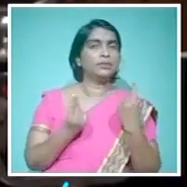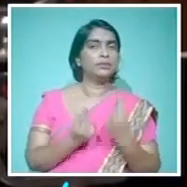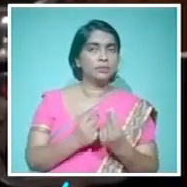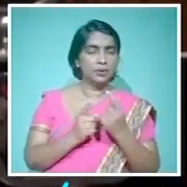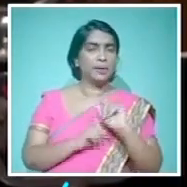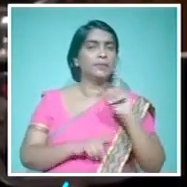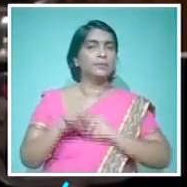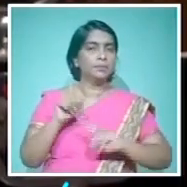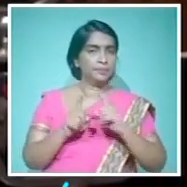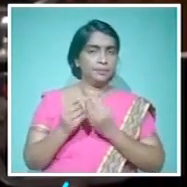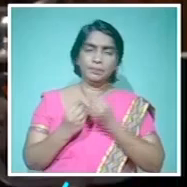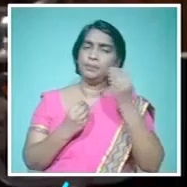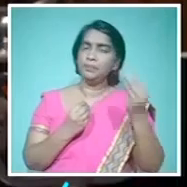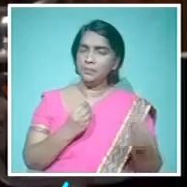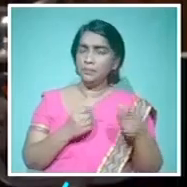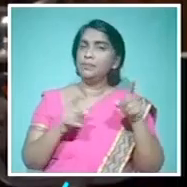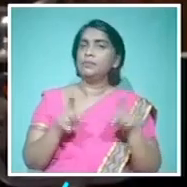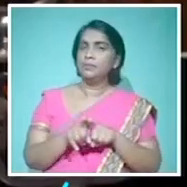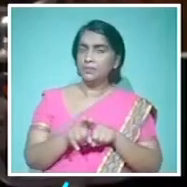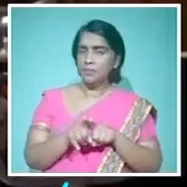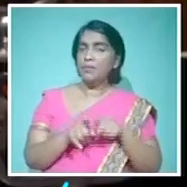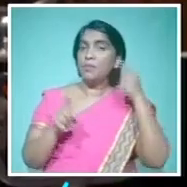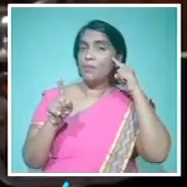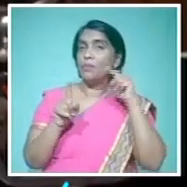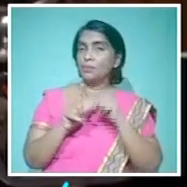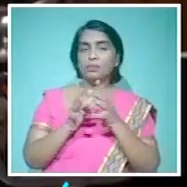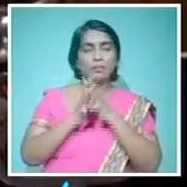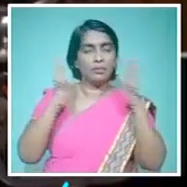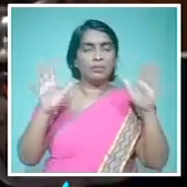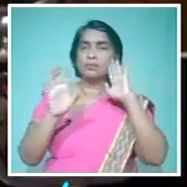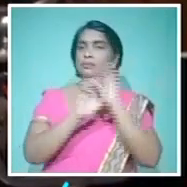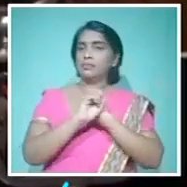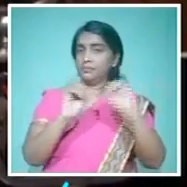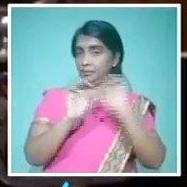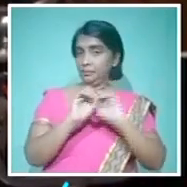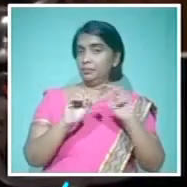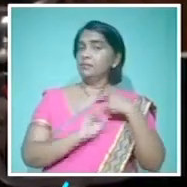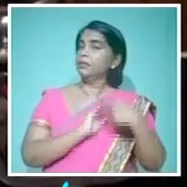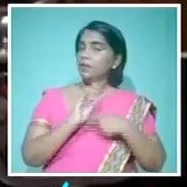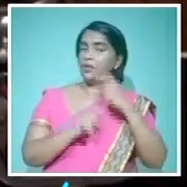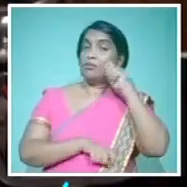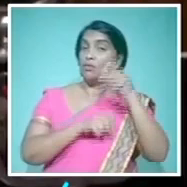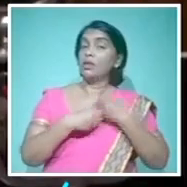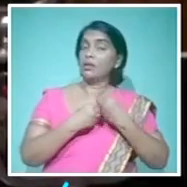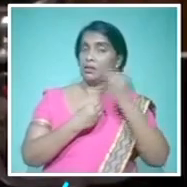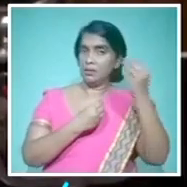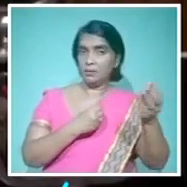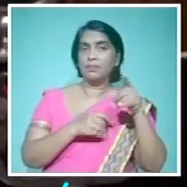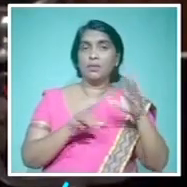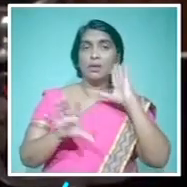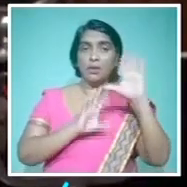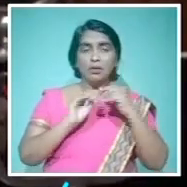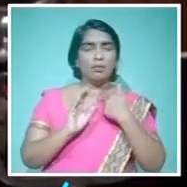මේ පාර්ලිමේන්තුවටත් ලබා දෙන්න. ඒ වගේම ඒ පිළිබඳව පුළුල් ප්‍රචාරයක් මේ රටේ මහජනතාවටත් ලබා දෙන්න. මොකද